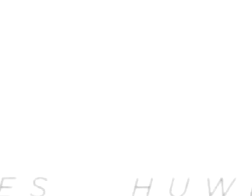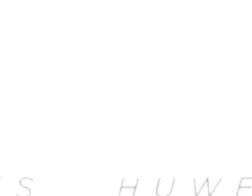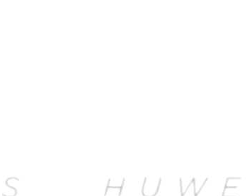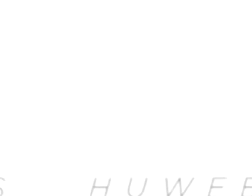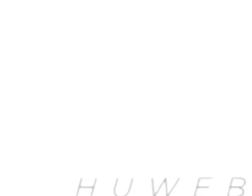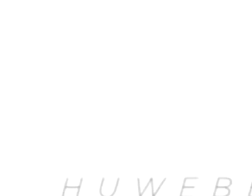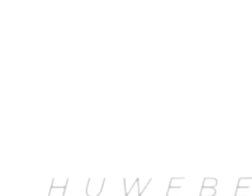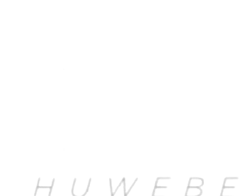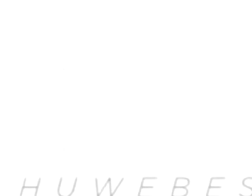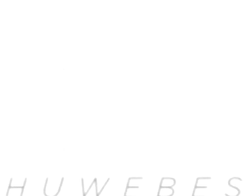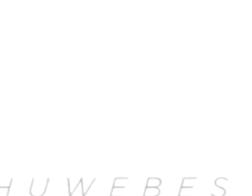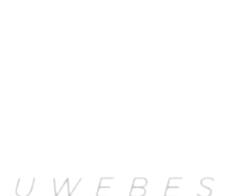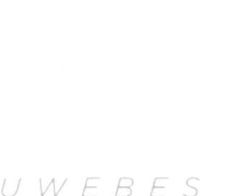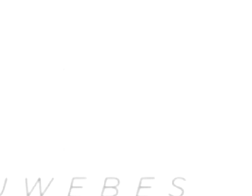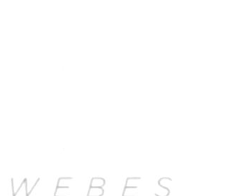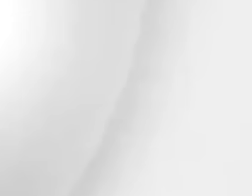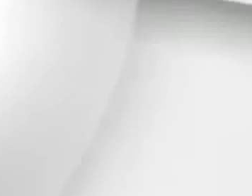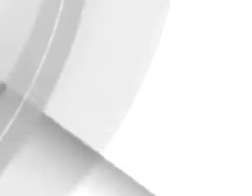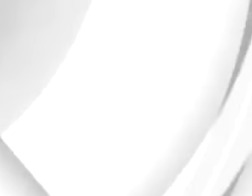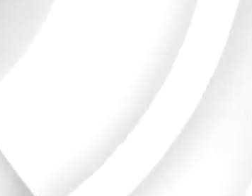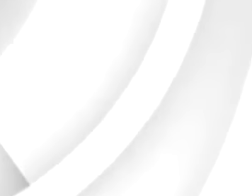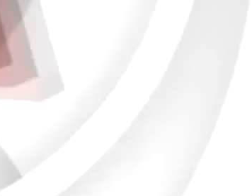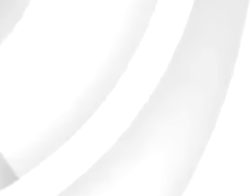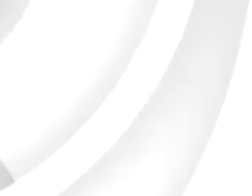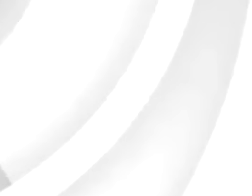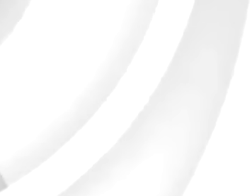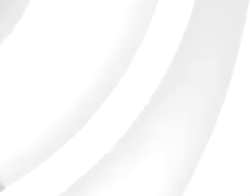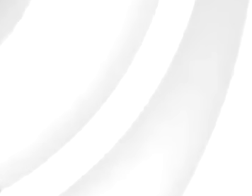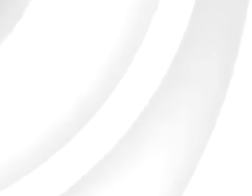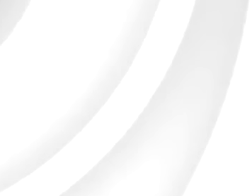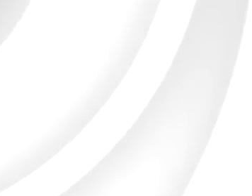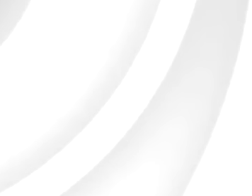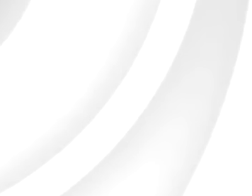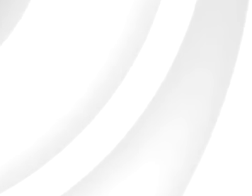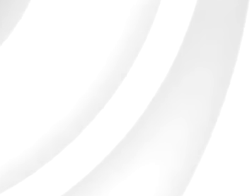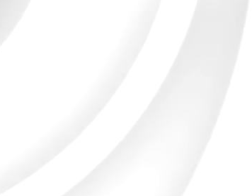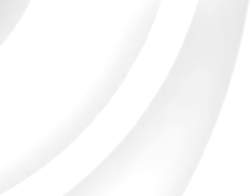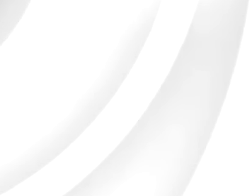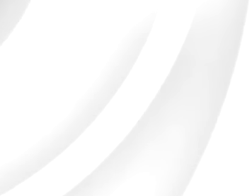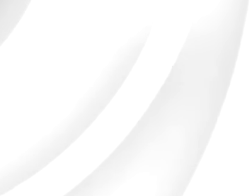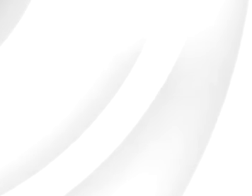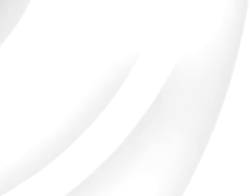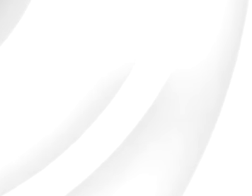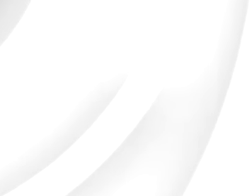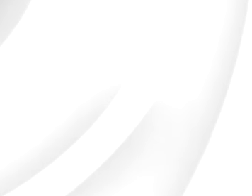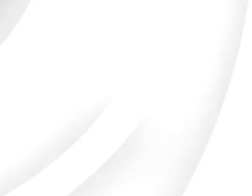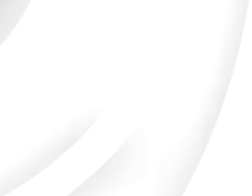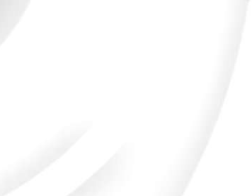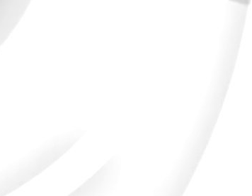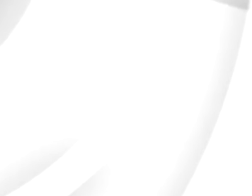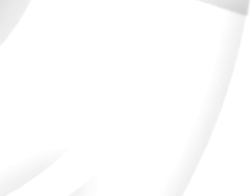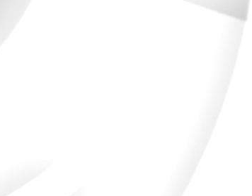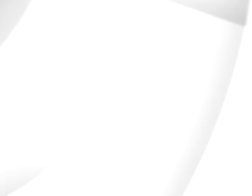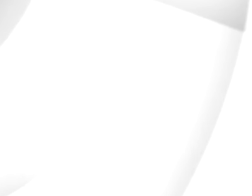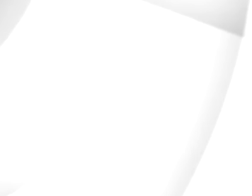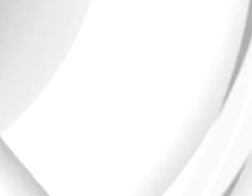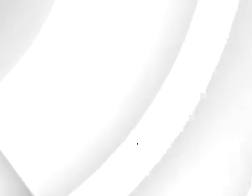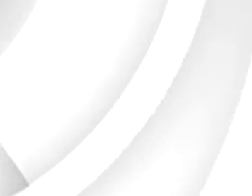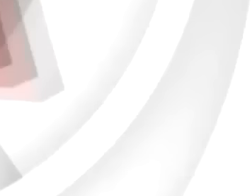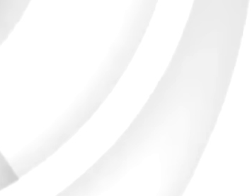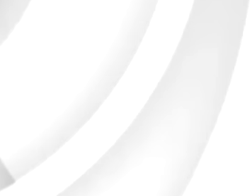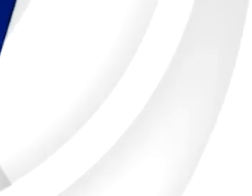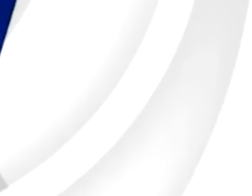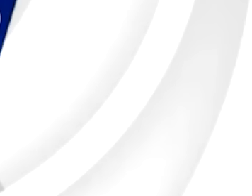Tuloy-tuloy po ang ating pagpapatrol sa bayan mula Lunes hanggang Biyernes sa TV Patrol. Alas 6:30 ng